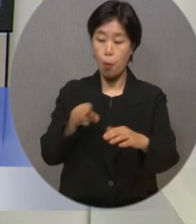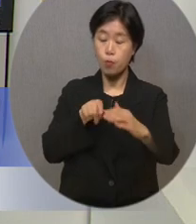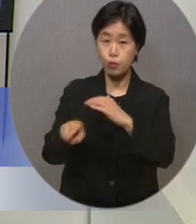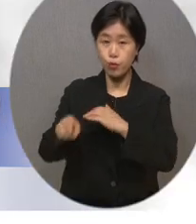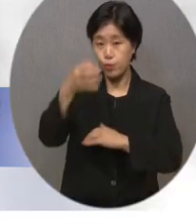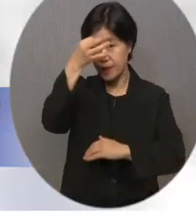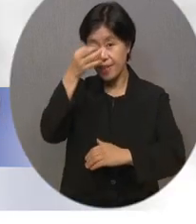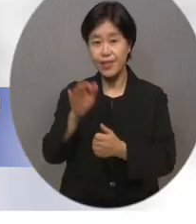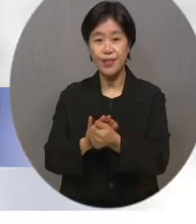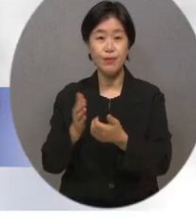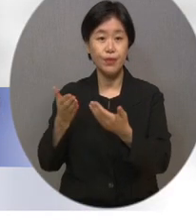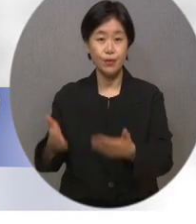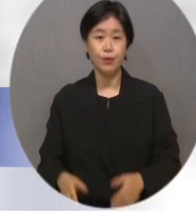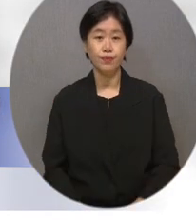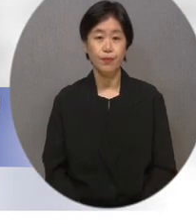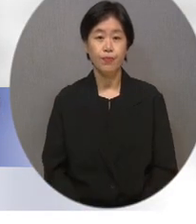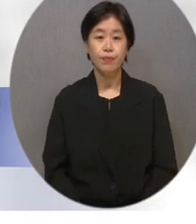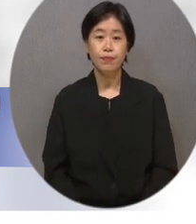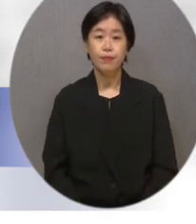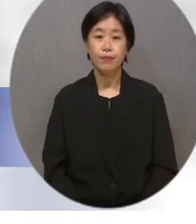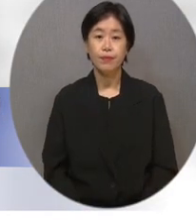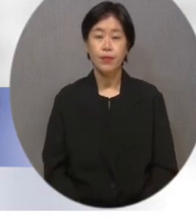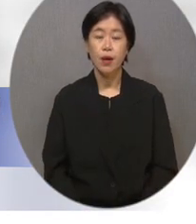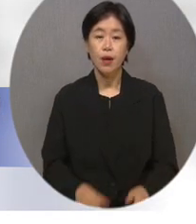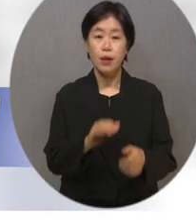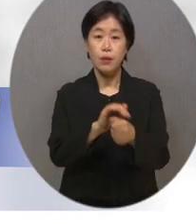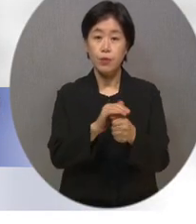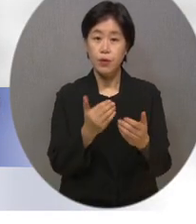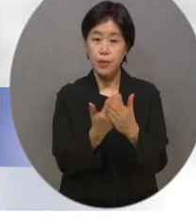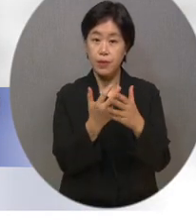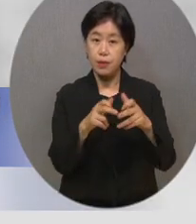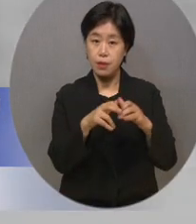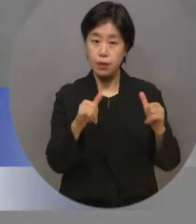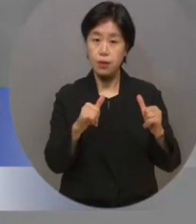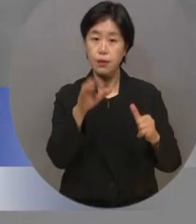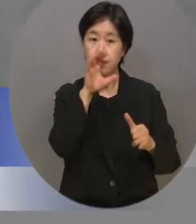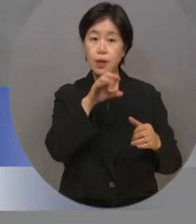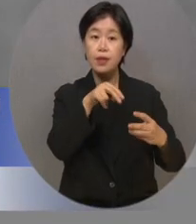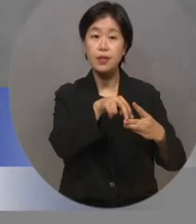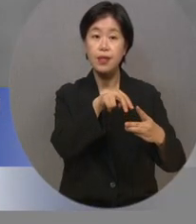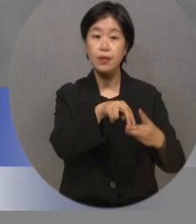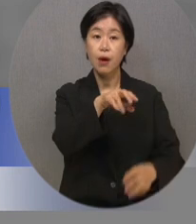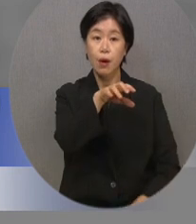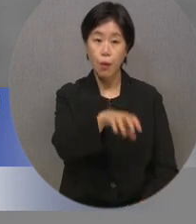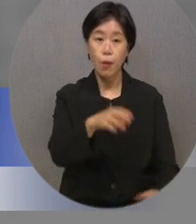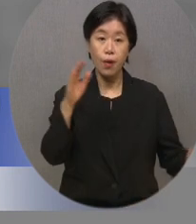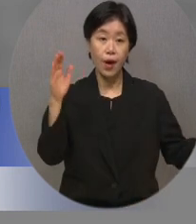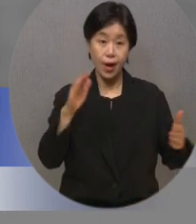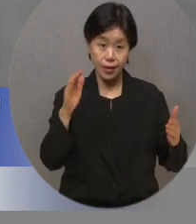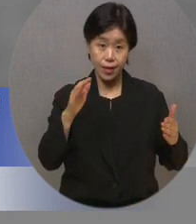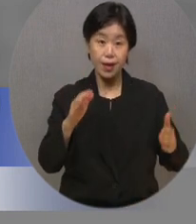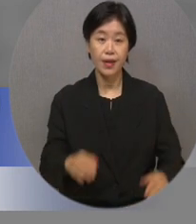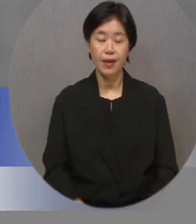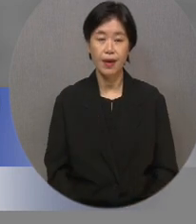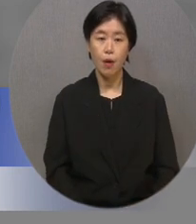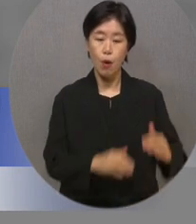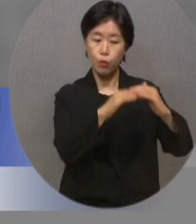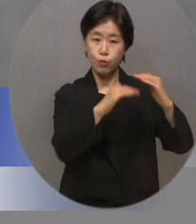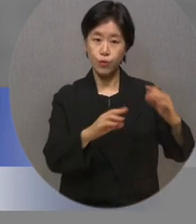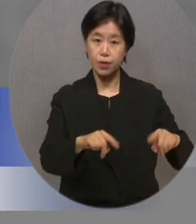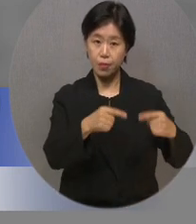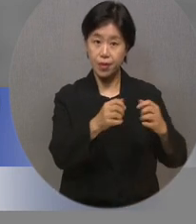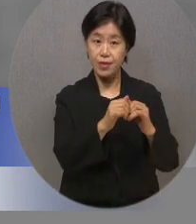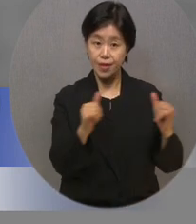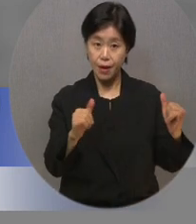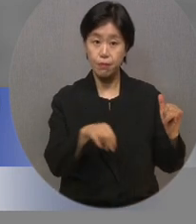기사가 실렸는데요 한국장애인고용공단 경북발달장애인 훈련센터 재직자 훈련 과정에 참여중인